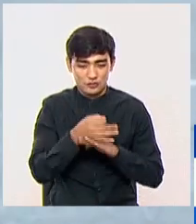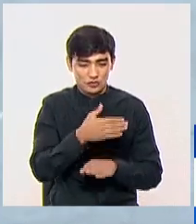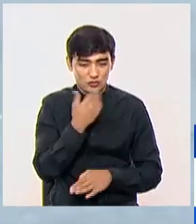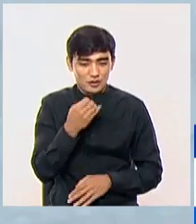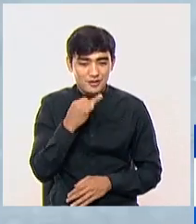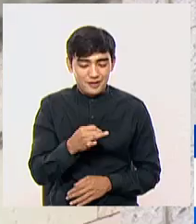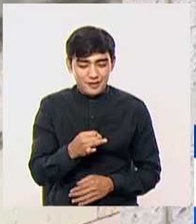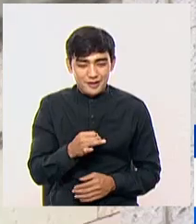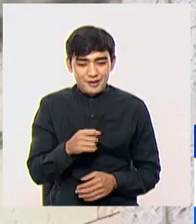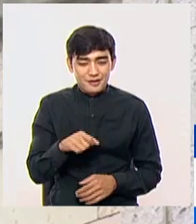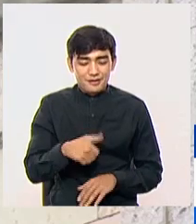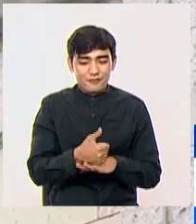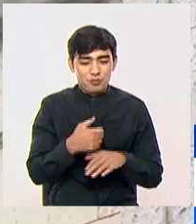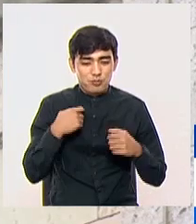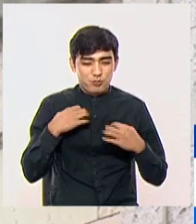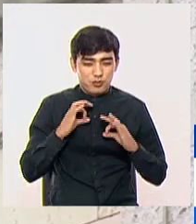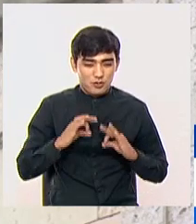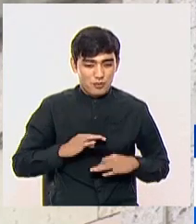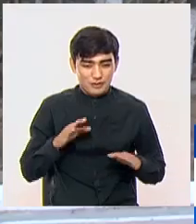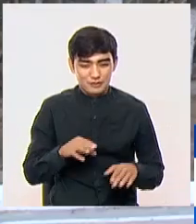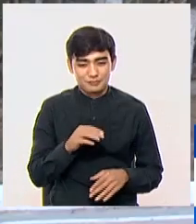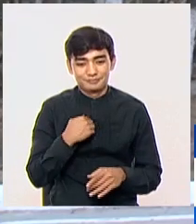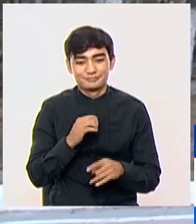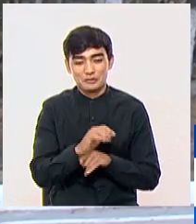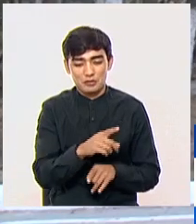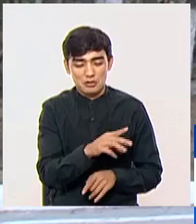правовой статистики Генпрокуратуры. Оттуда назад в МВД. В